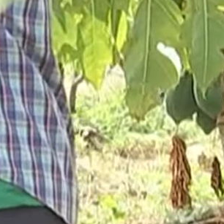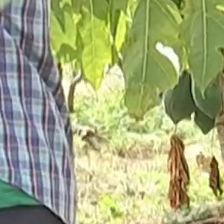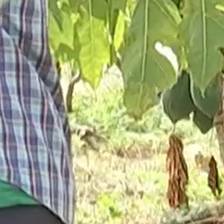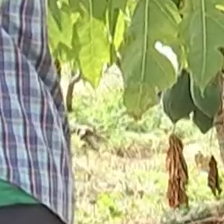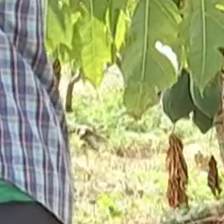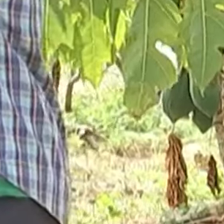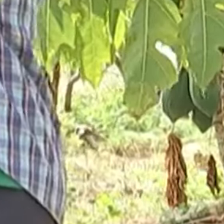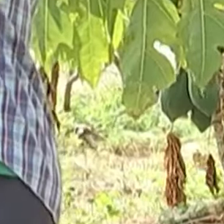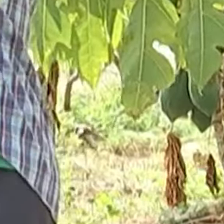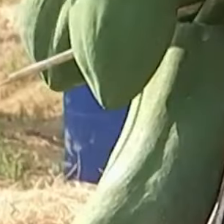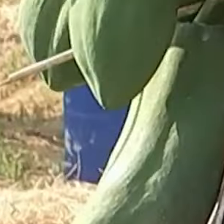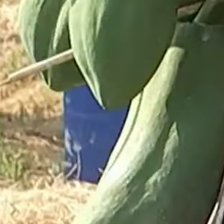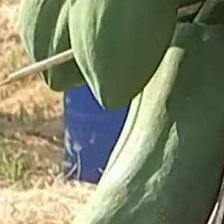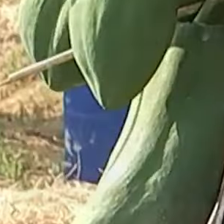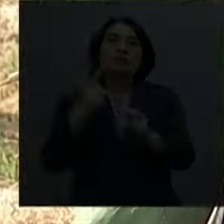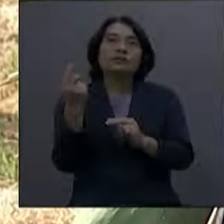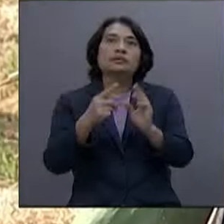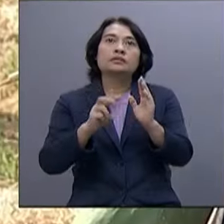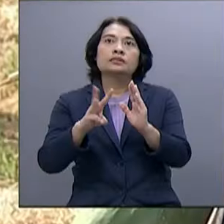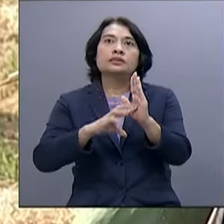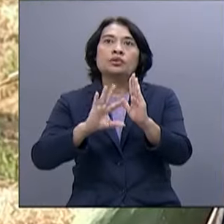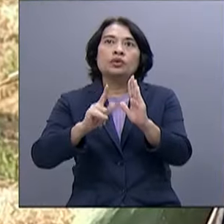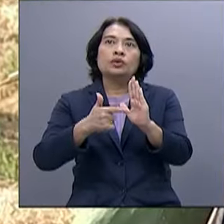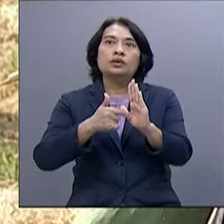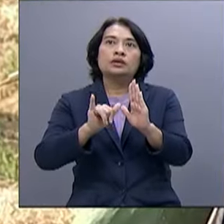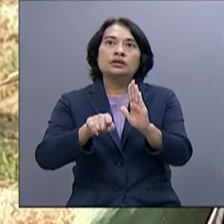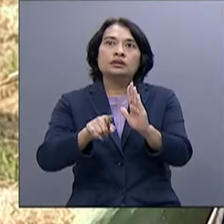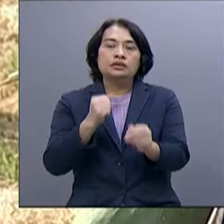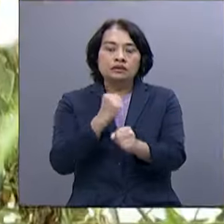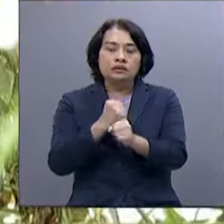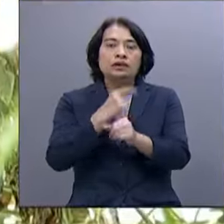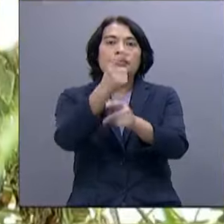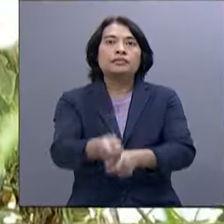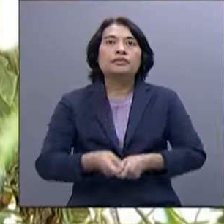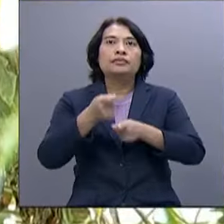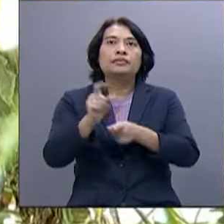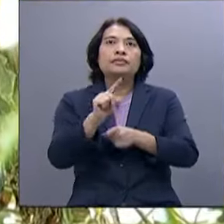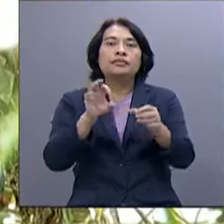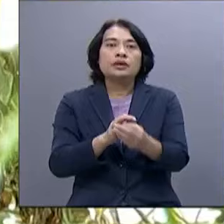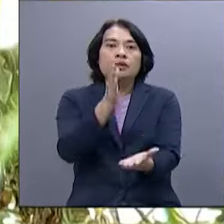สวัสดีครับผมชื่อธวัชชัยอ่อนคำลุนนะครับปัจจุบันทำอาชีพเกษตรกรทำมะละกออยู่ครับ